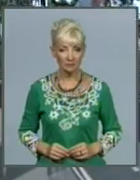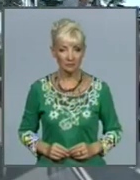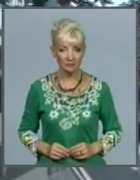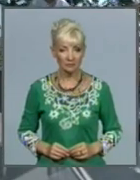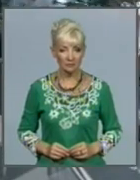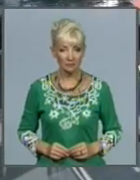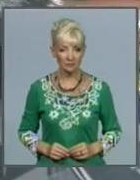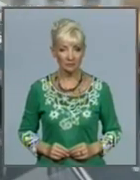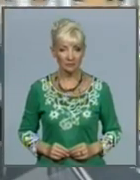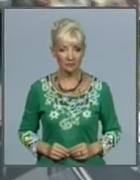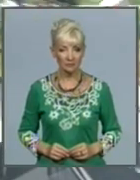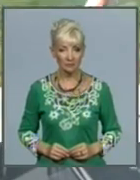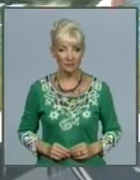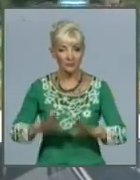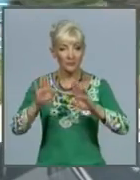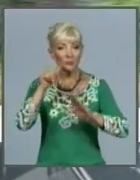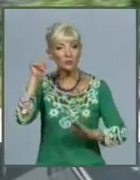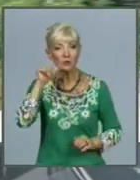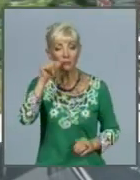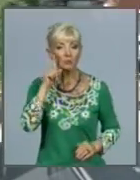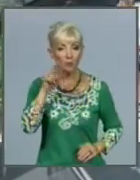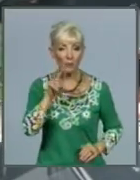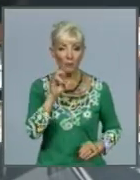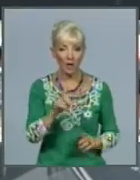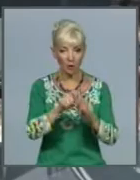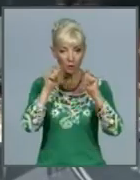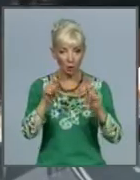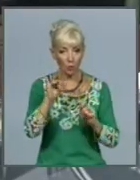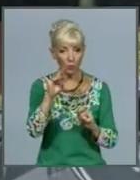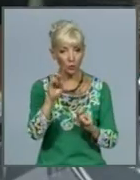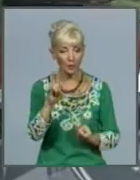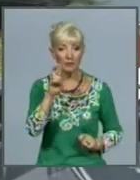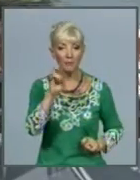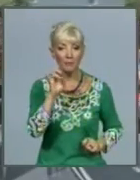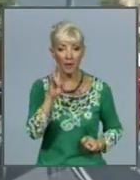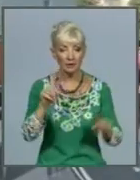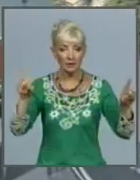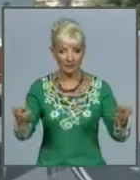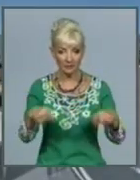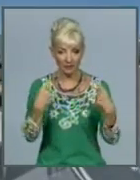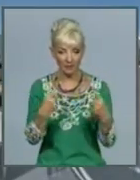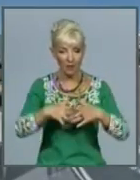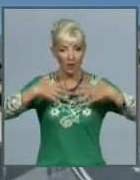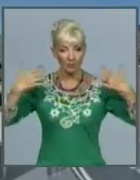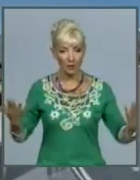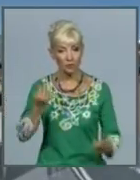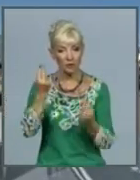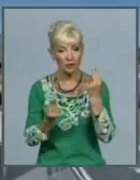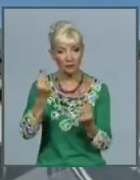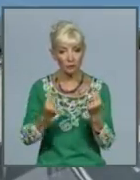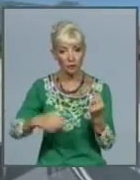У минулому році в молодіжному парку відкрили урбан-парк. В цьому створили велику дитячу ігрову зону. Доповнили